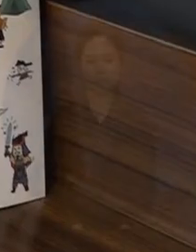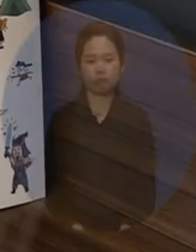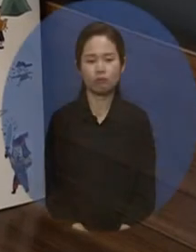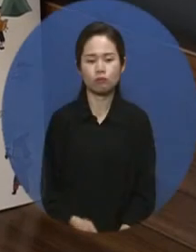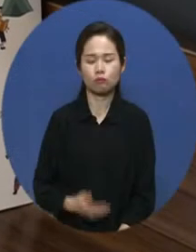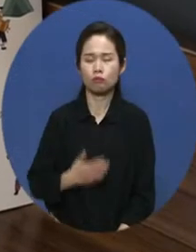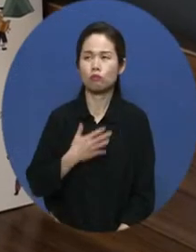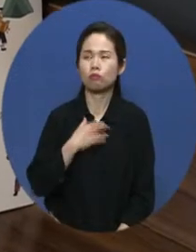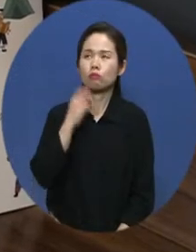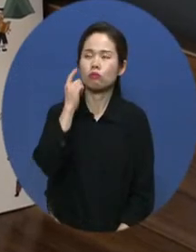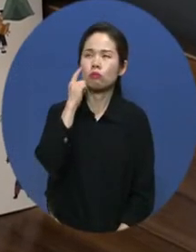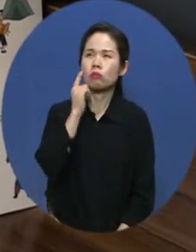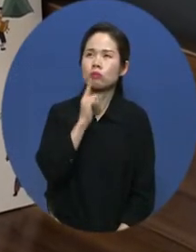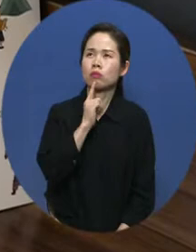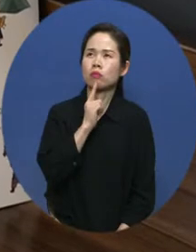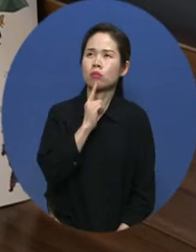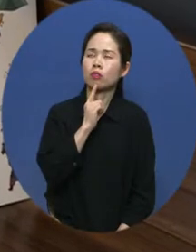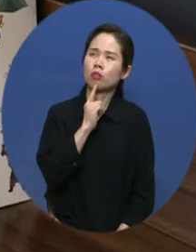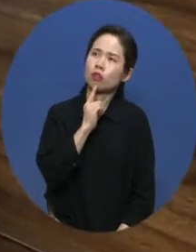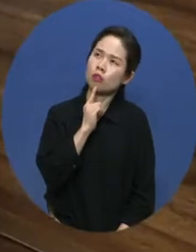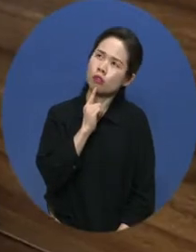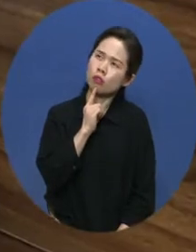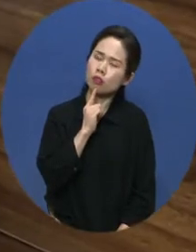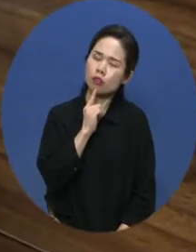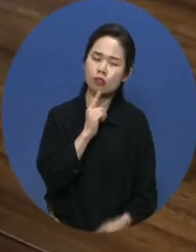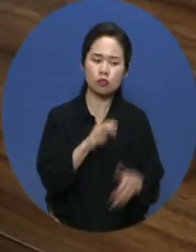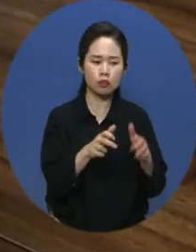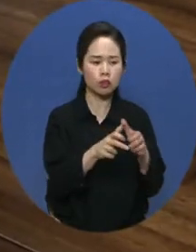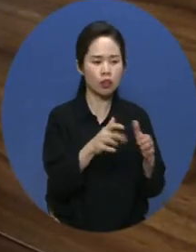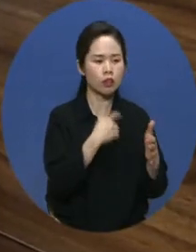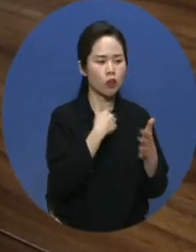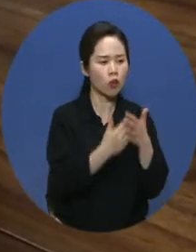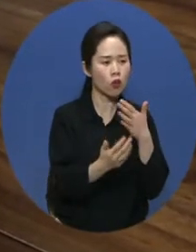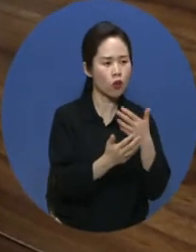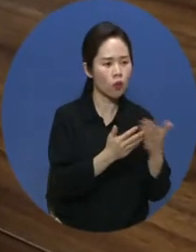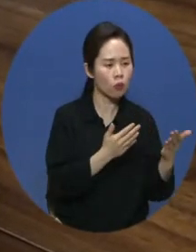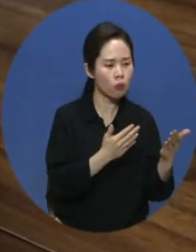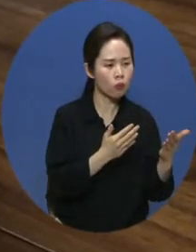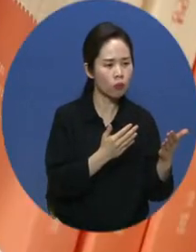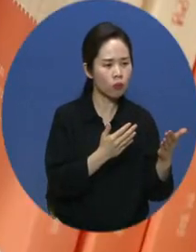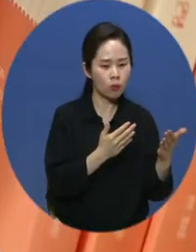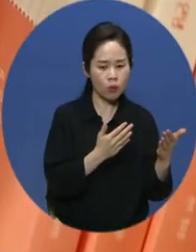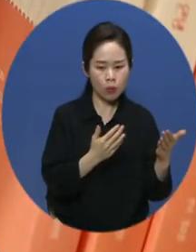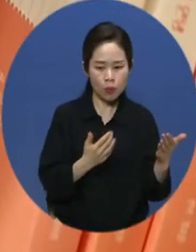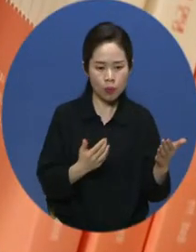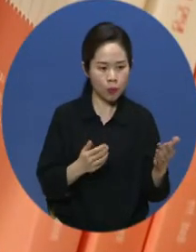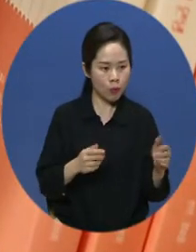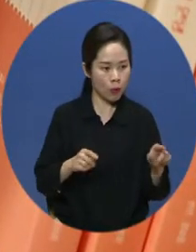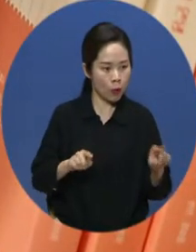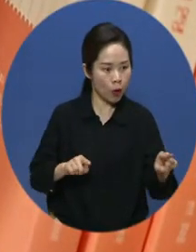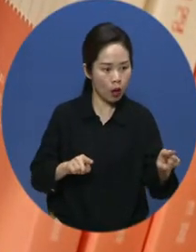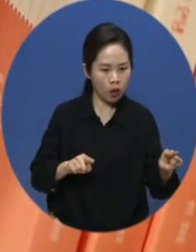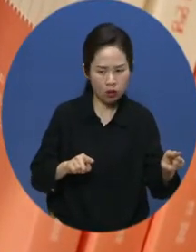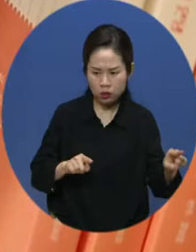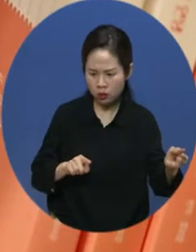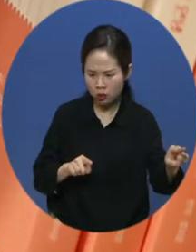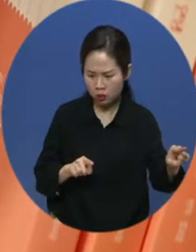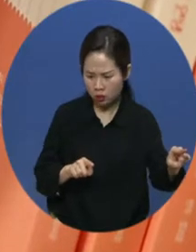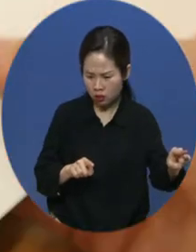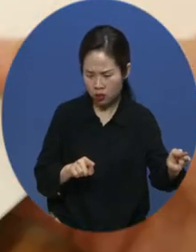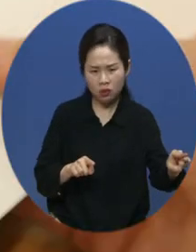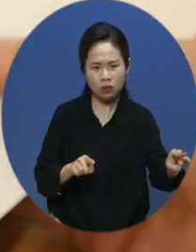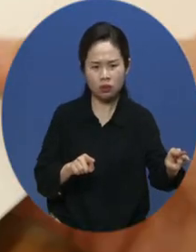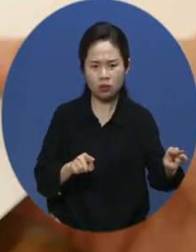자신의 생각을 말로 표현하거나 비장애인이 경험하는 것을 같은 속도로 따라가기가 버거운